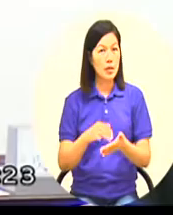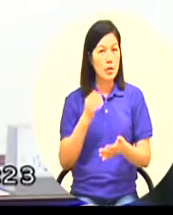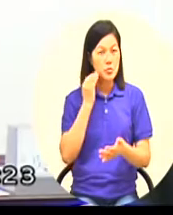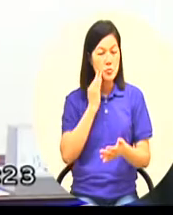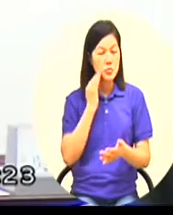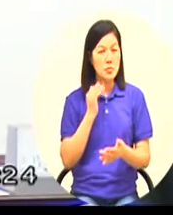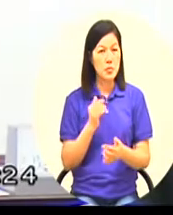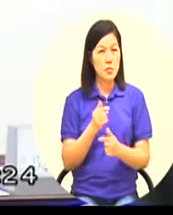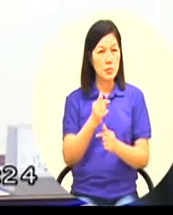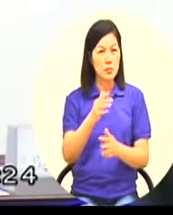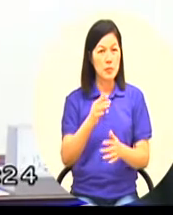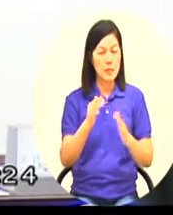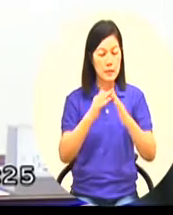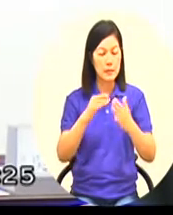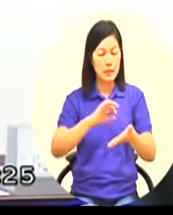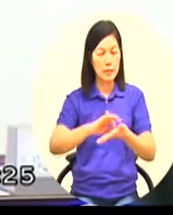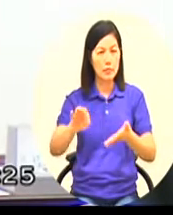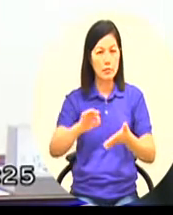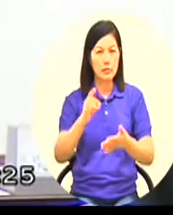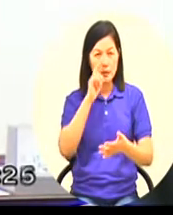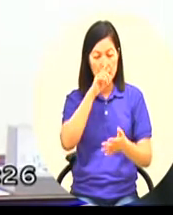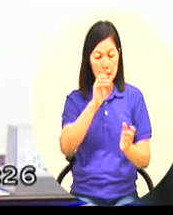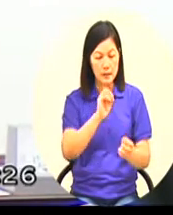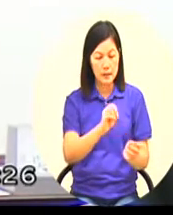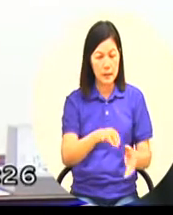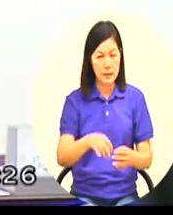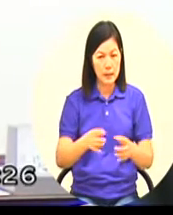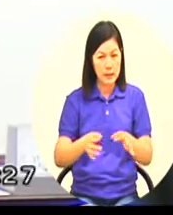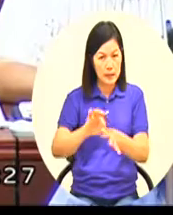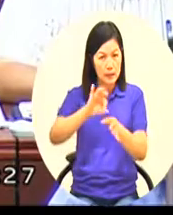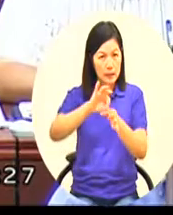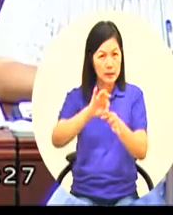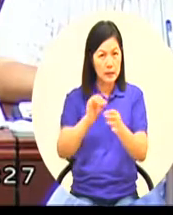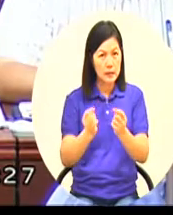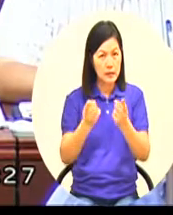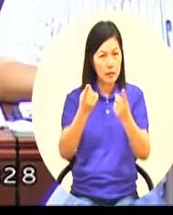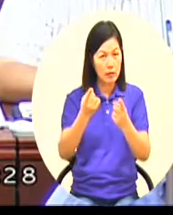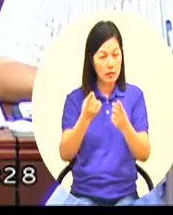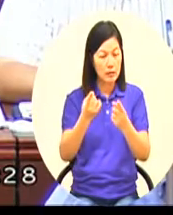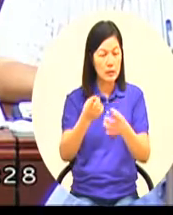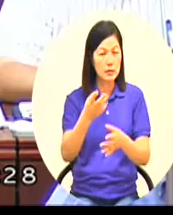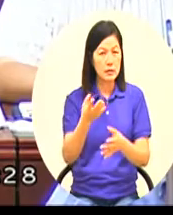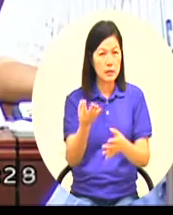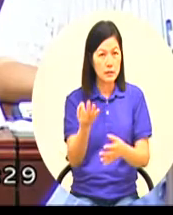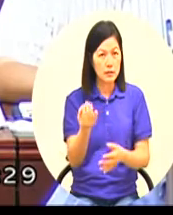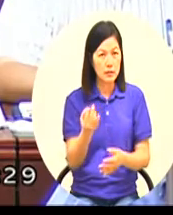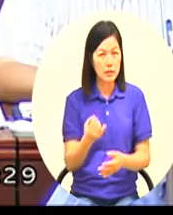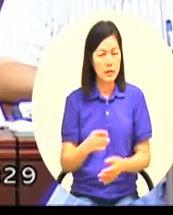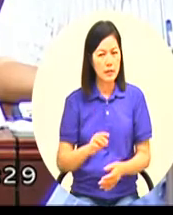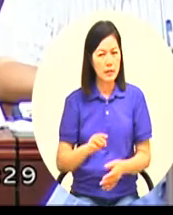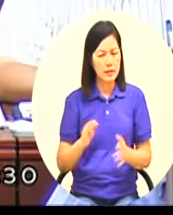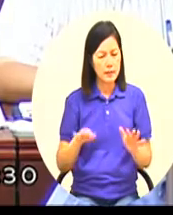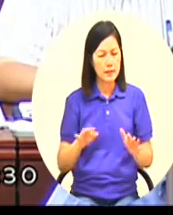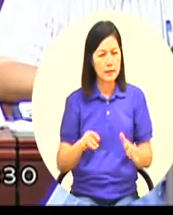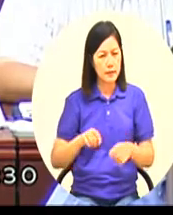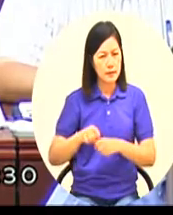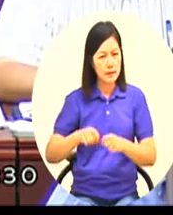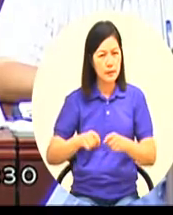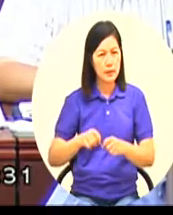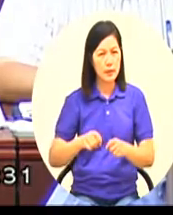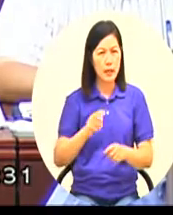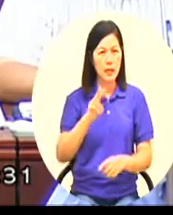用垃圾可以证明，可以调低到多少价钱？ 目前我们的附案大概是